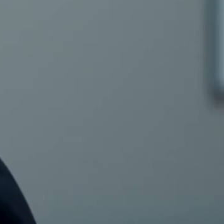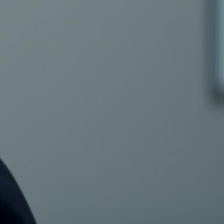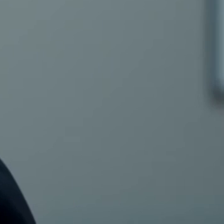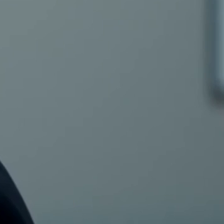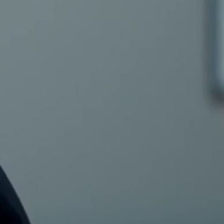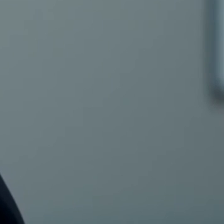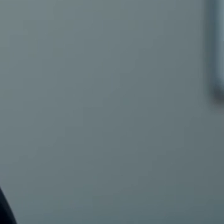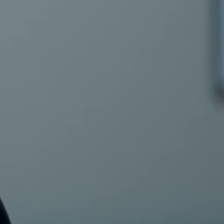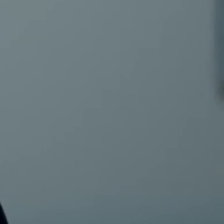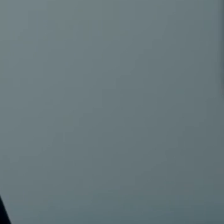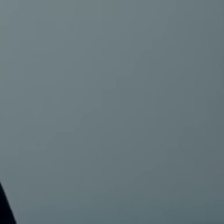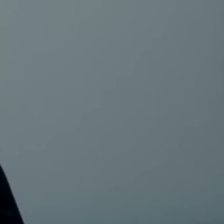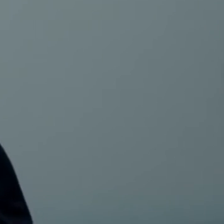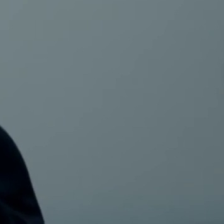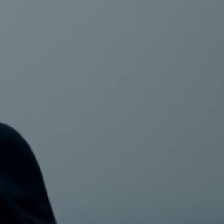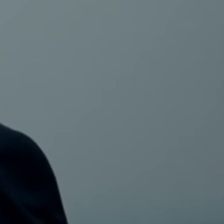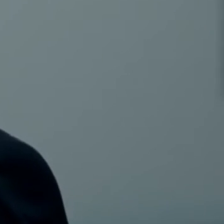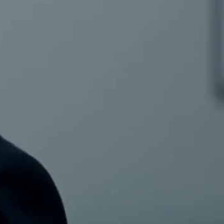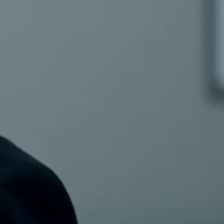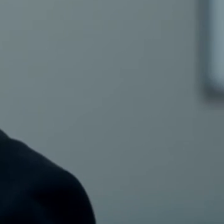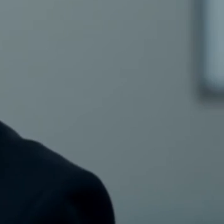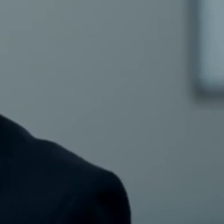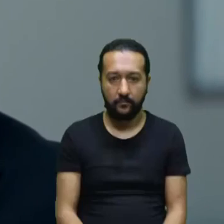mültecilerin üstlerinden geçirerek arkasına döndü.